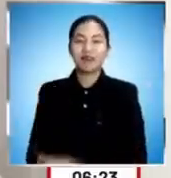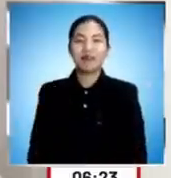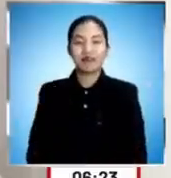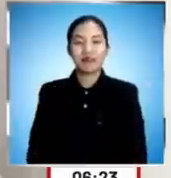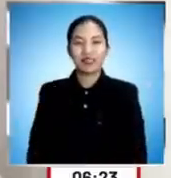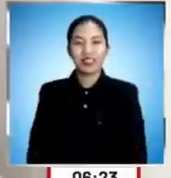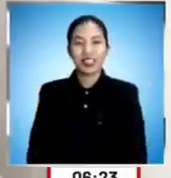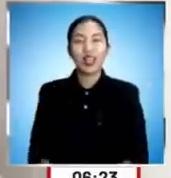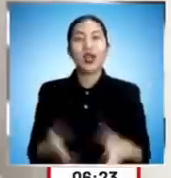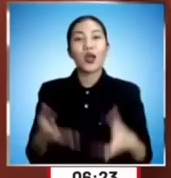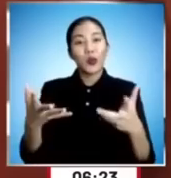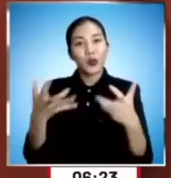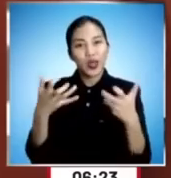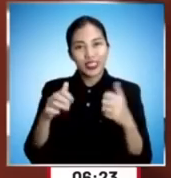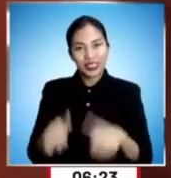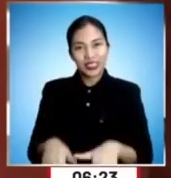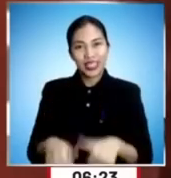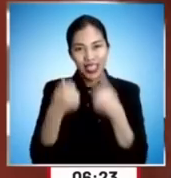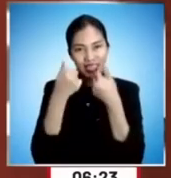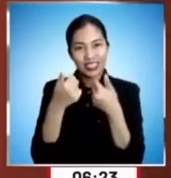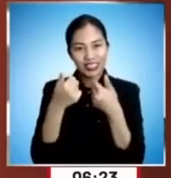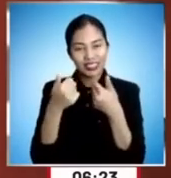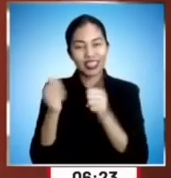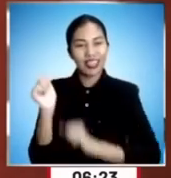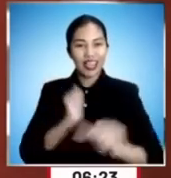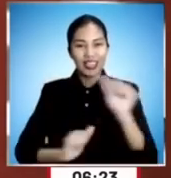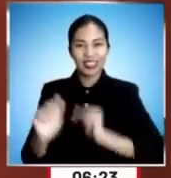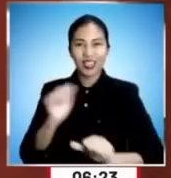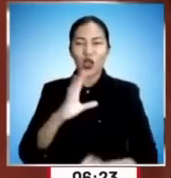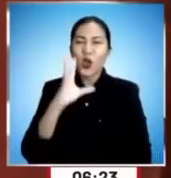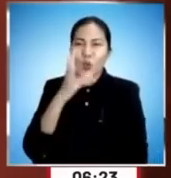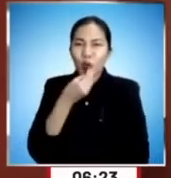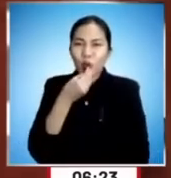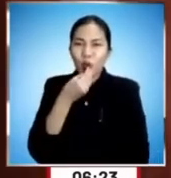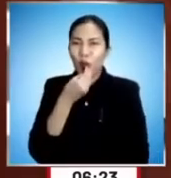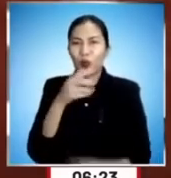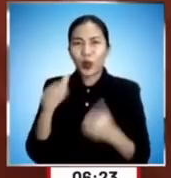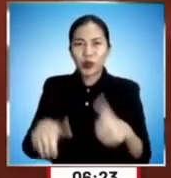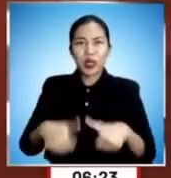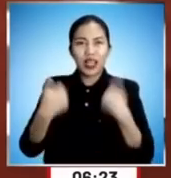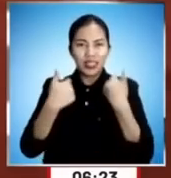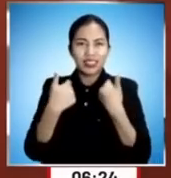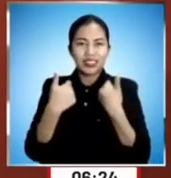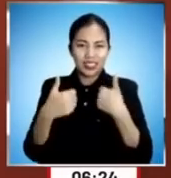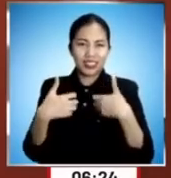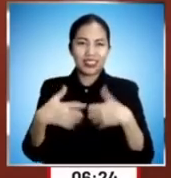ni Chichi sa aktingan. Sino kaya ang susunod?